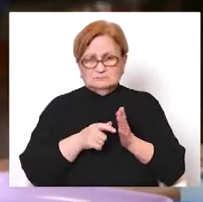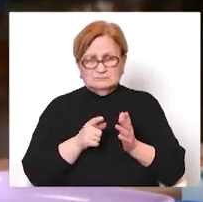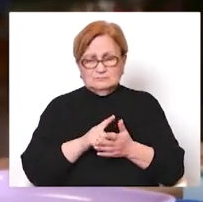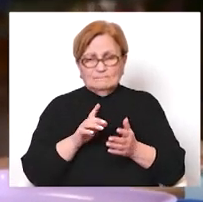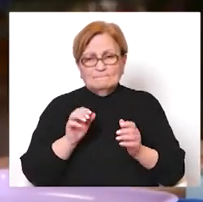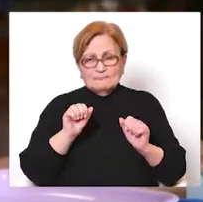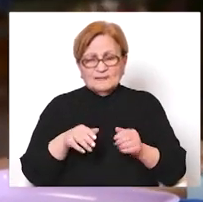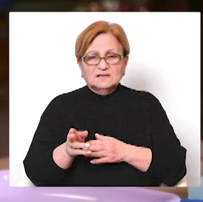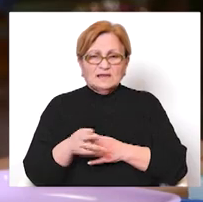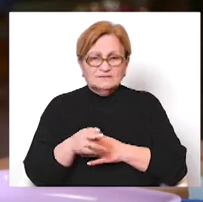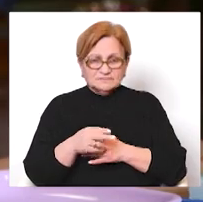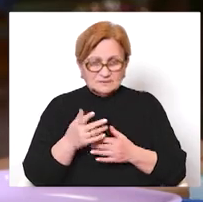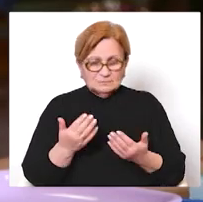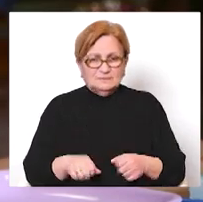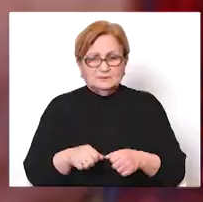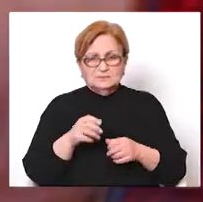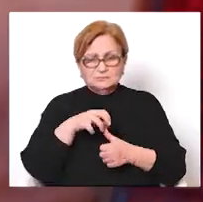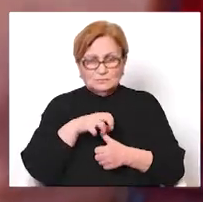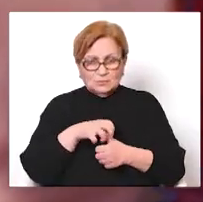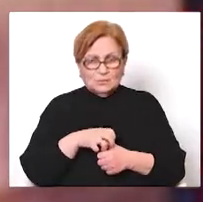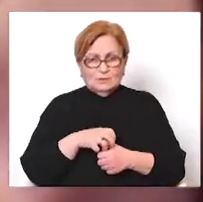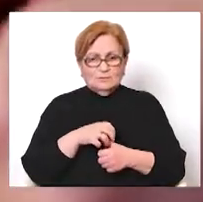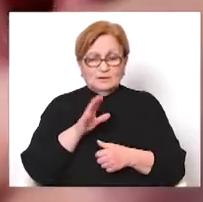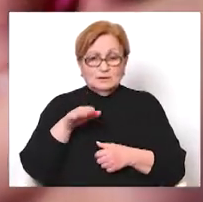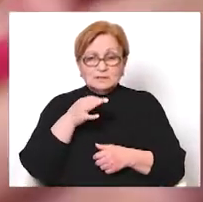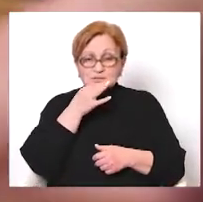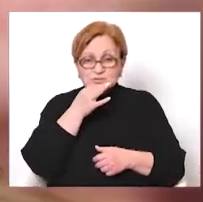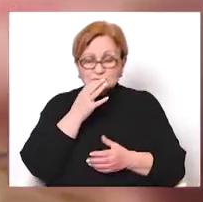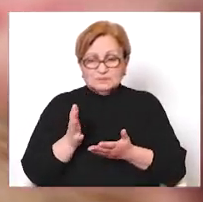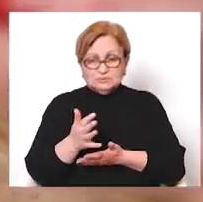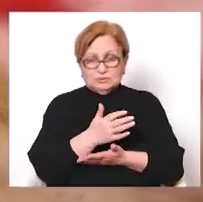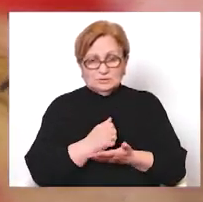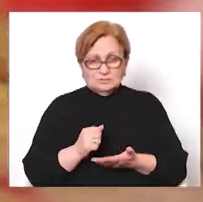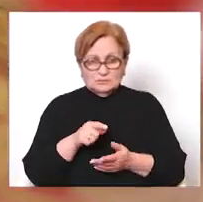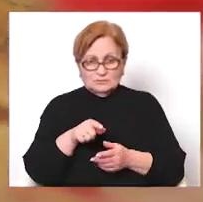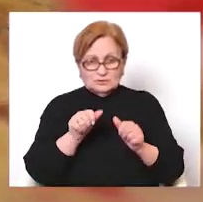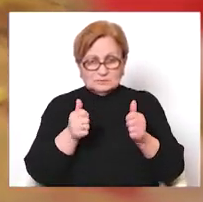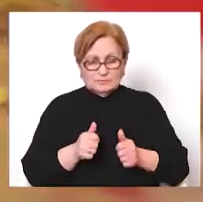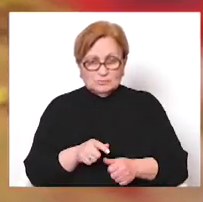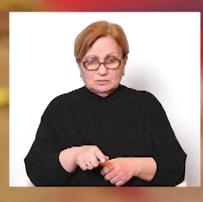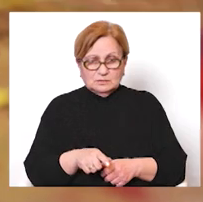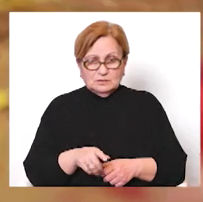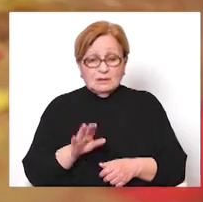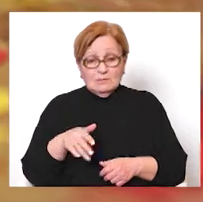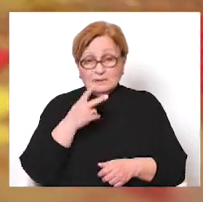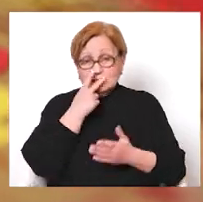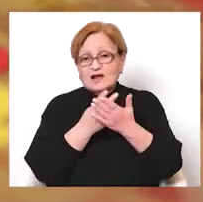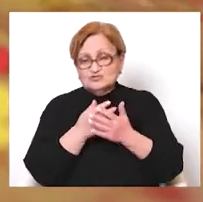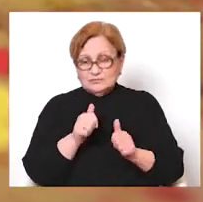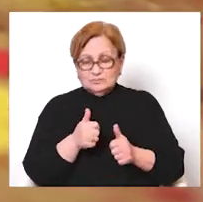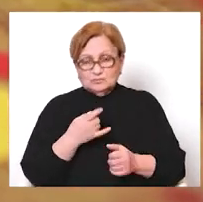გამოჭრათ, თევზები, სოკოები და შემდეგ ეს ფიგურები შეაგროვოთ. ამას მე გაჩვენებთ